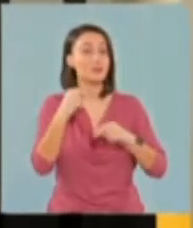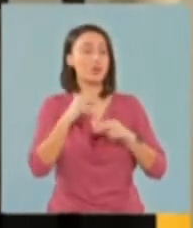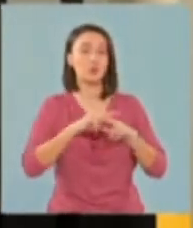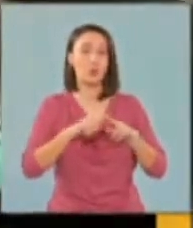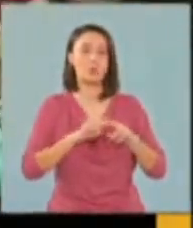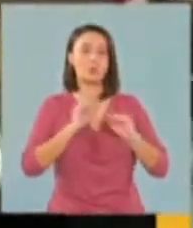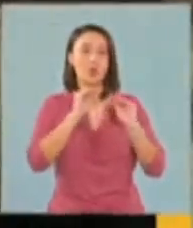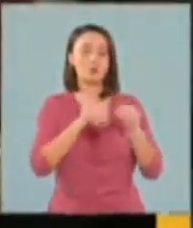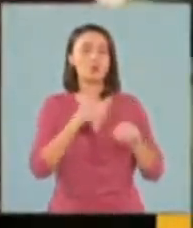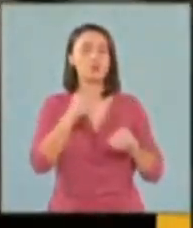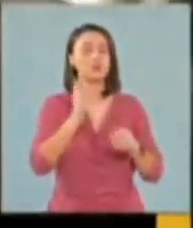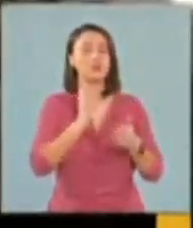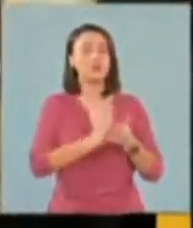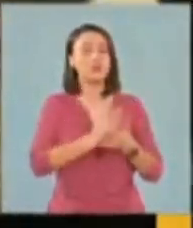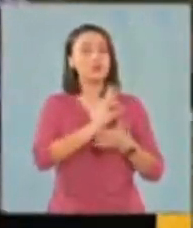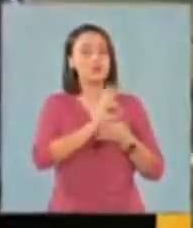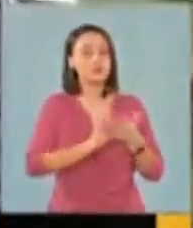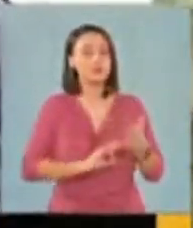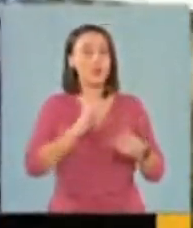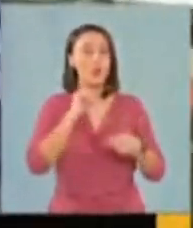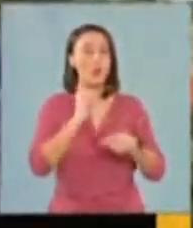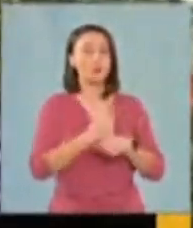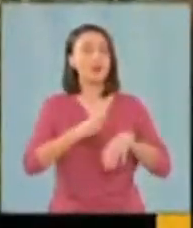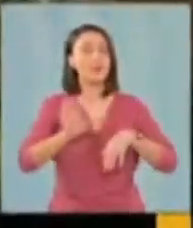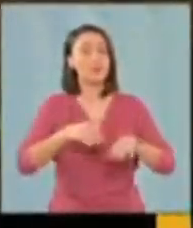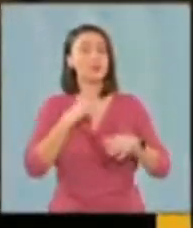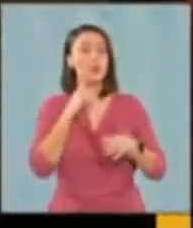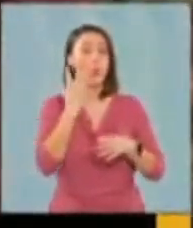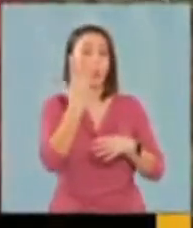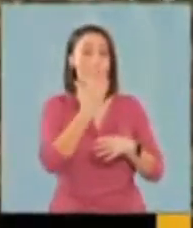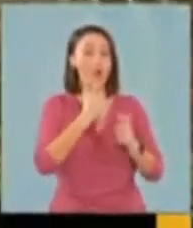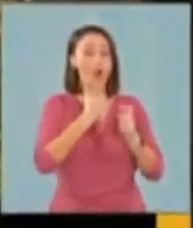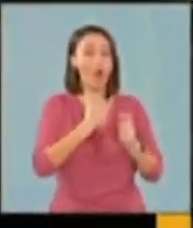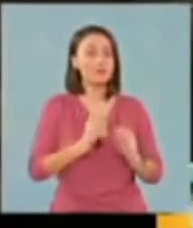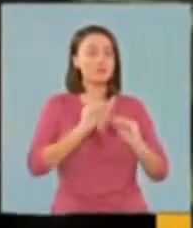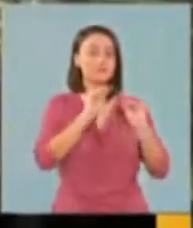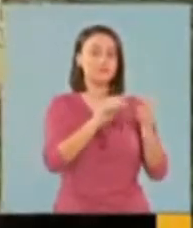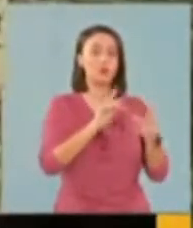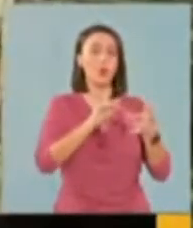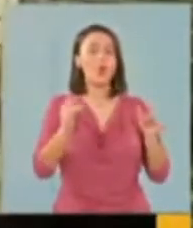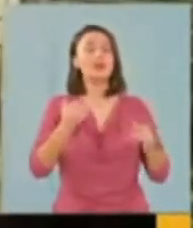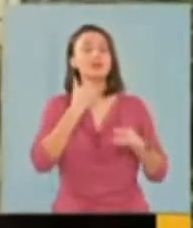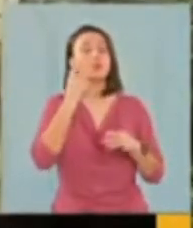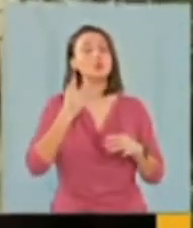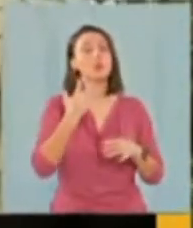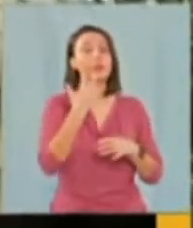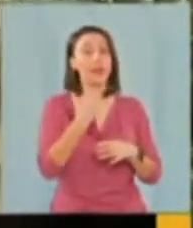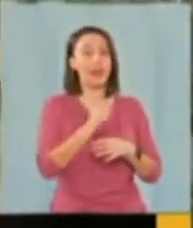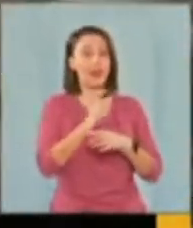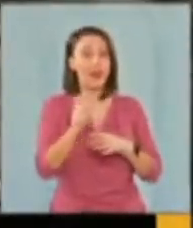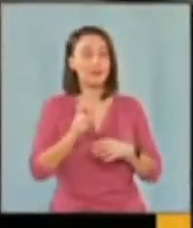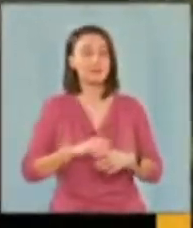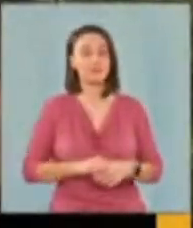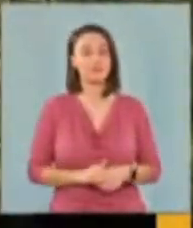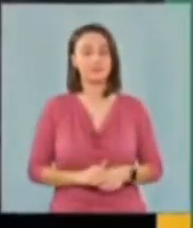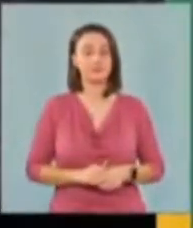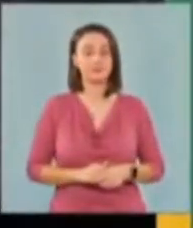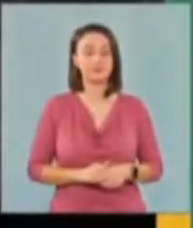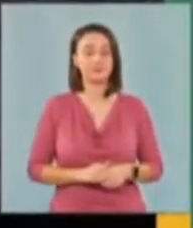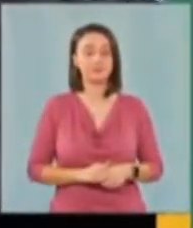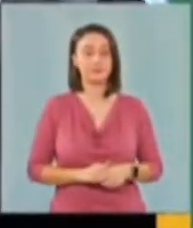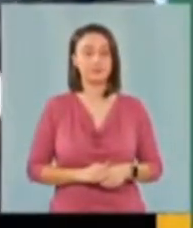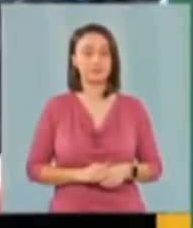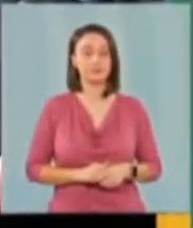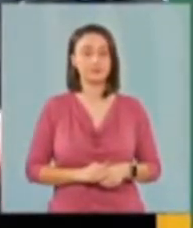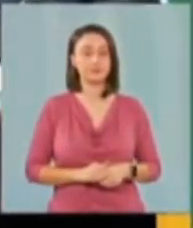cum s-a ajuns la decizia scrisă în ordinul de ministru ca o clasă să treacă în online când sunt confirmate 3 cazuri de COVID-19